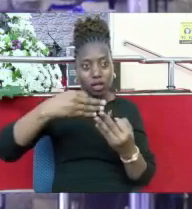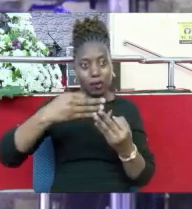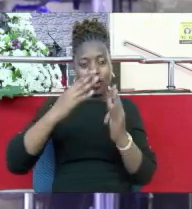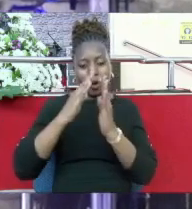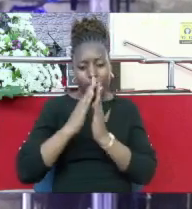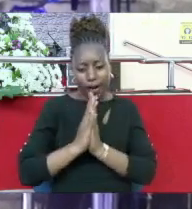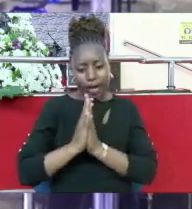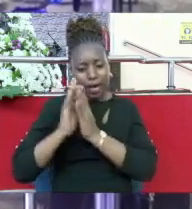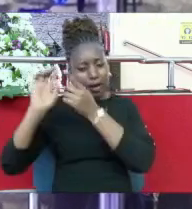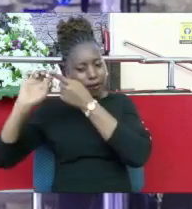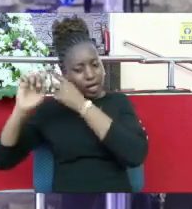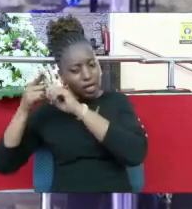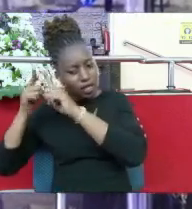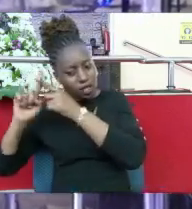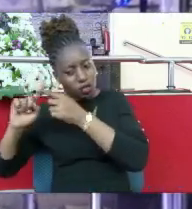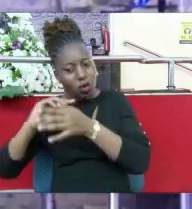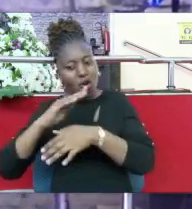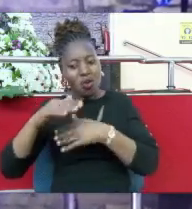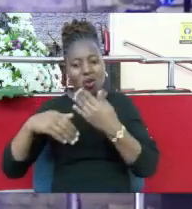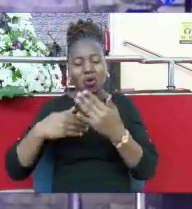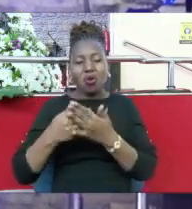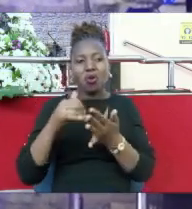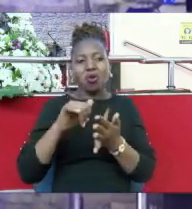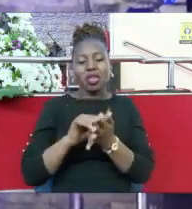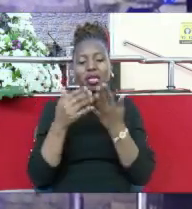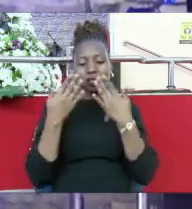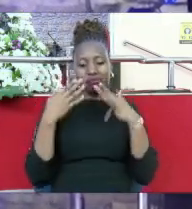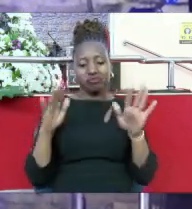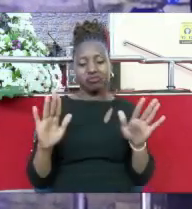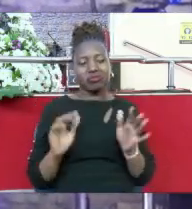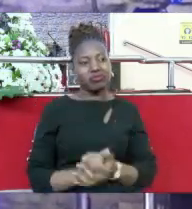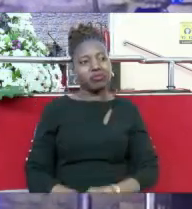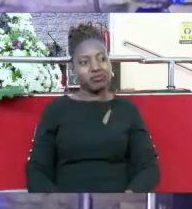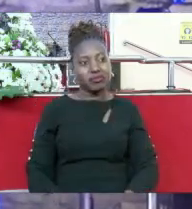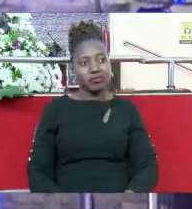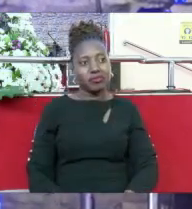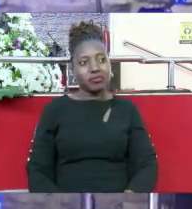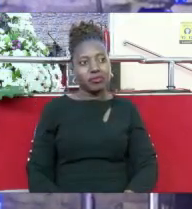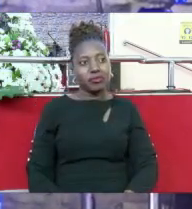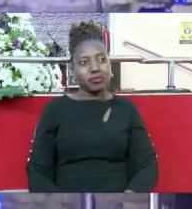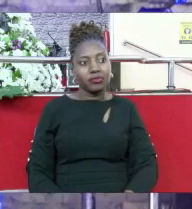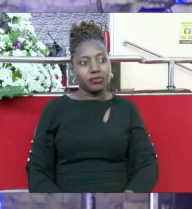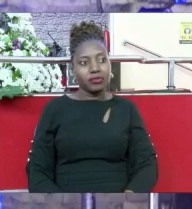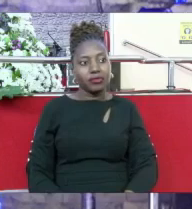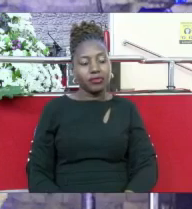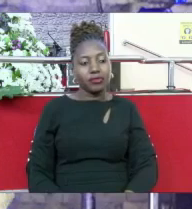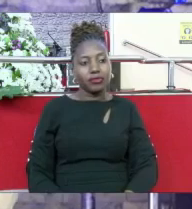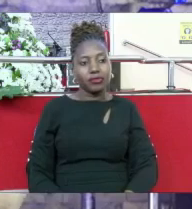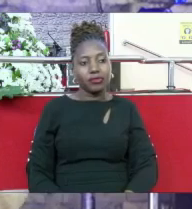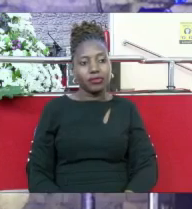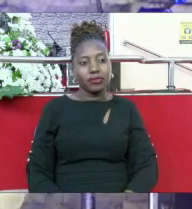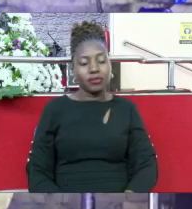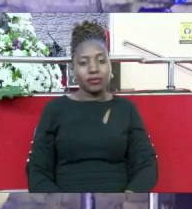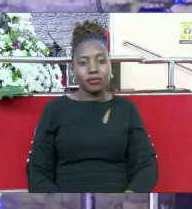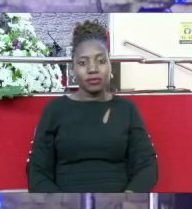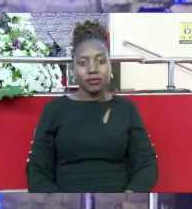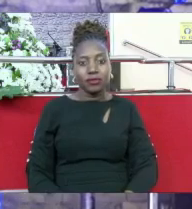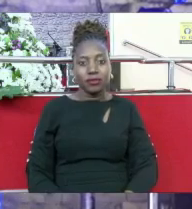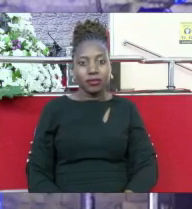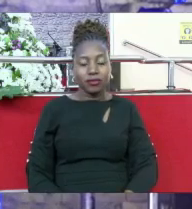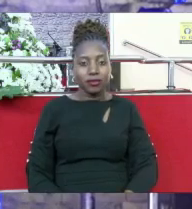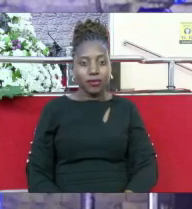all that. Wakati mwingine tulisoma juu ya maombi, mambo ya kufunga, mambo kama